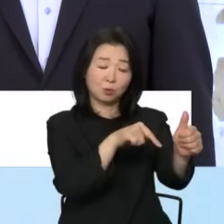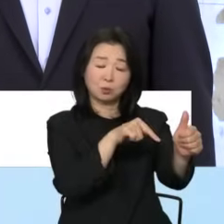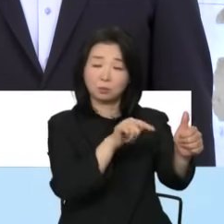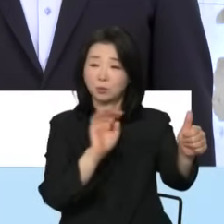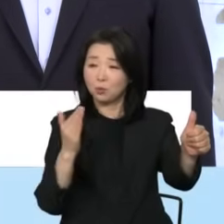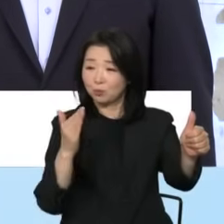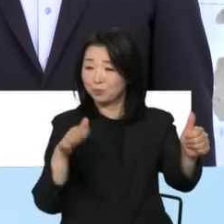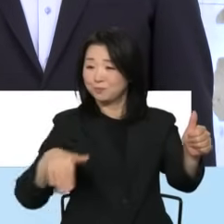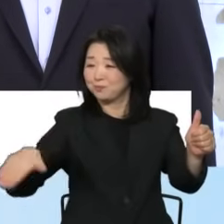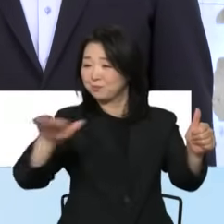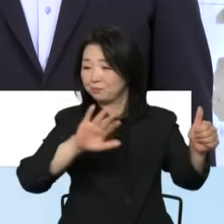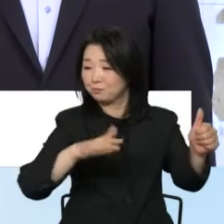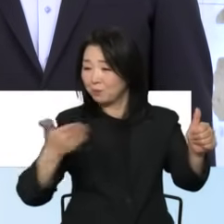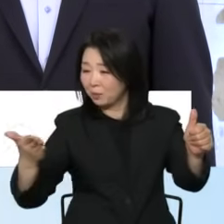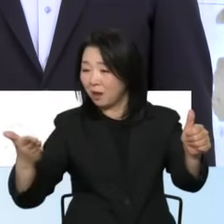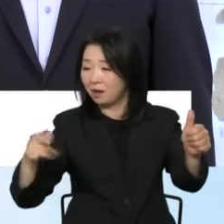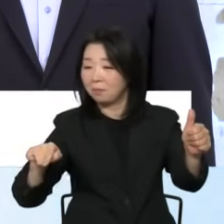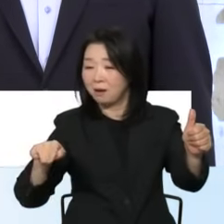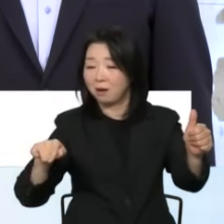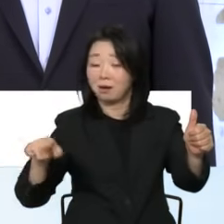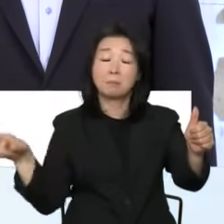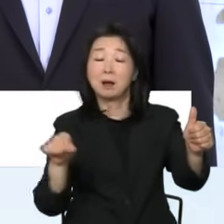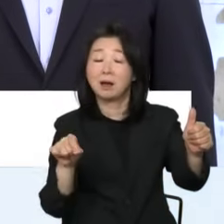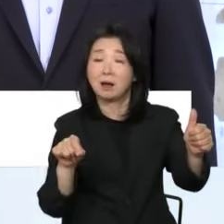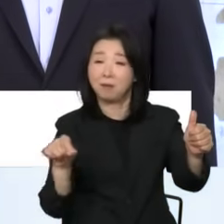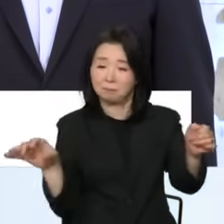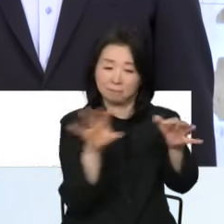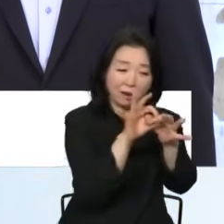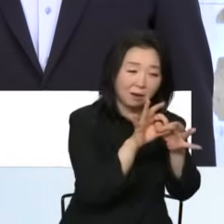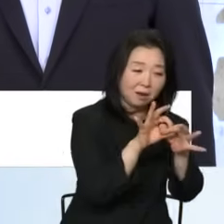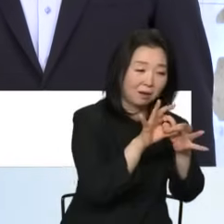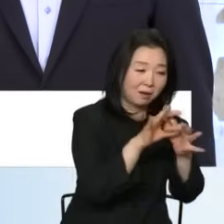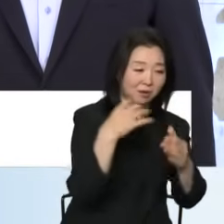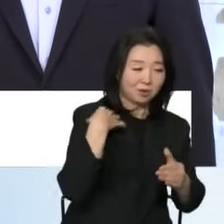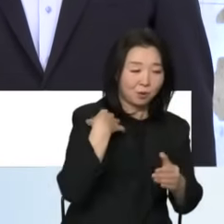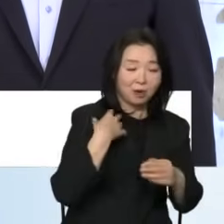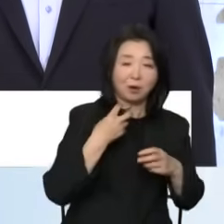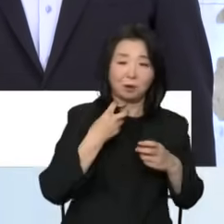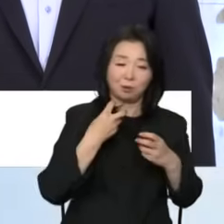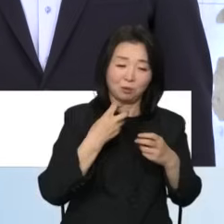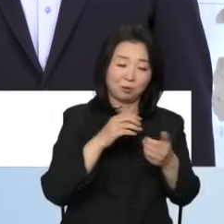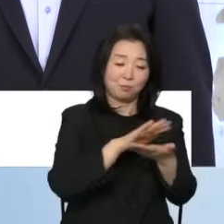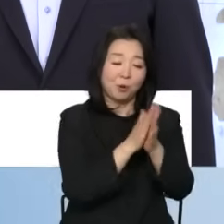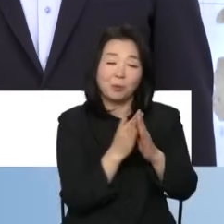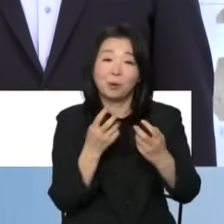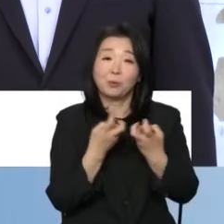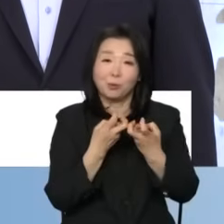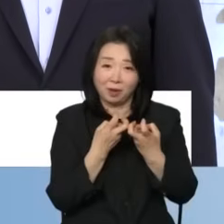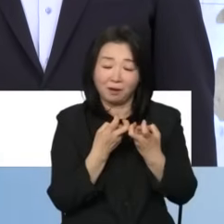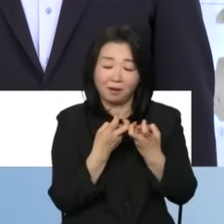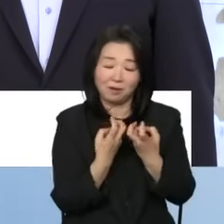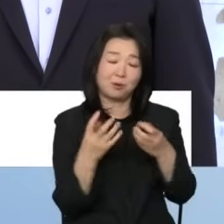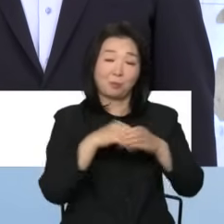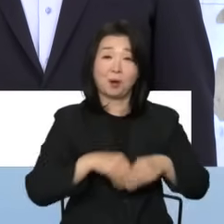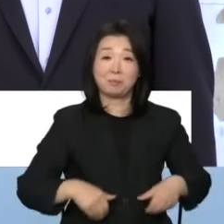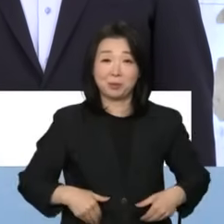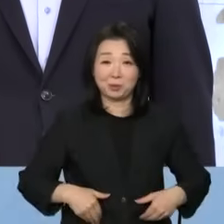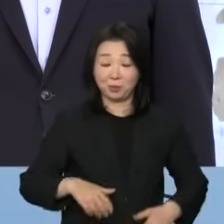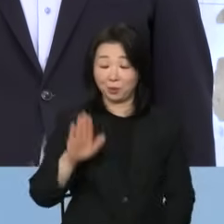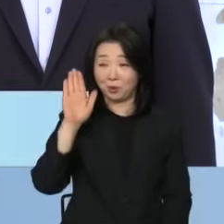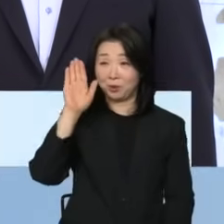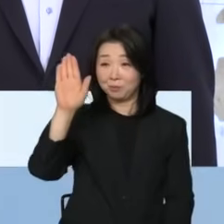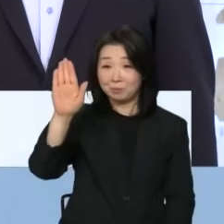어떻게 그 역할을 하고 변화돼야 되는가 하는 데 대한 담론이 이제 그 미래 보고서입니다. 네. 그래서 그 미래